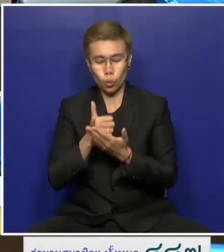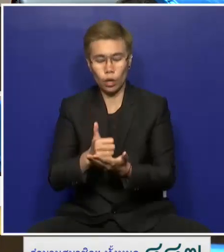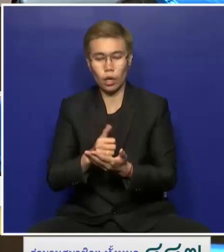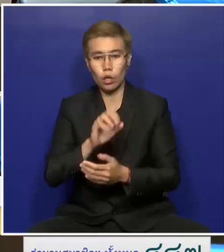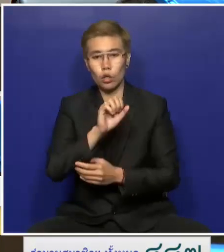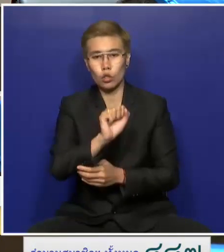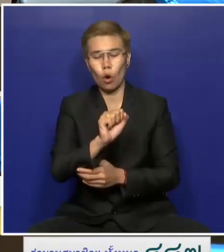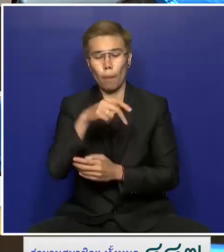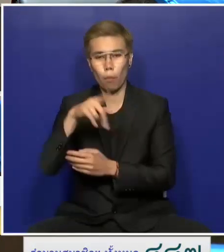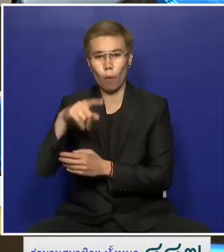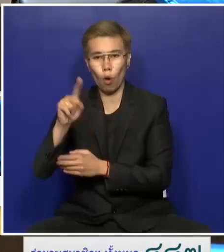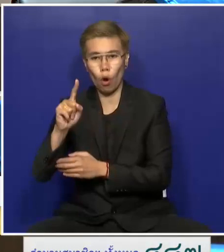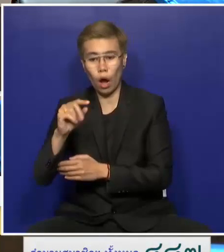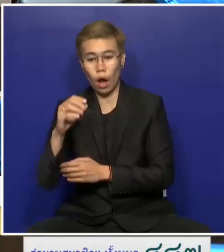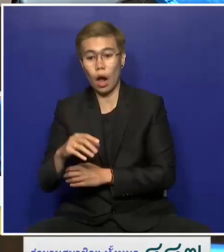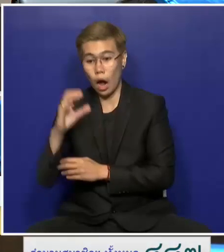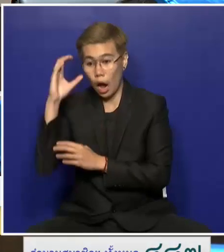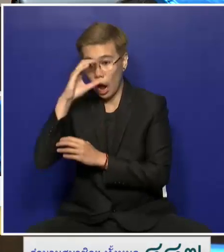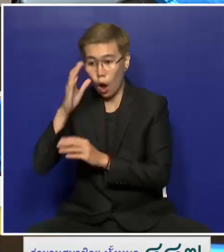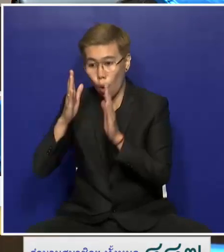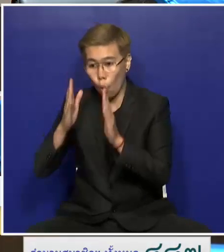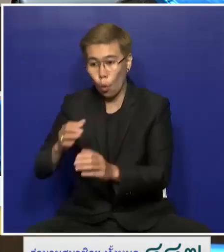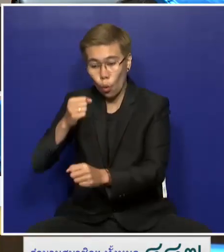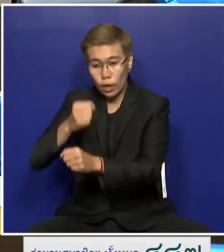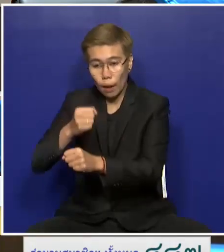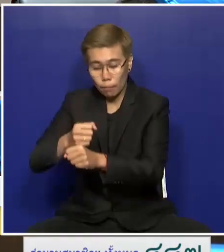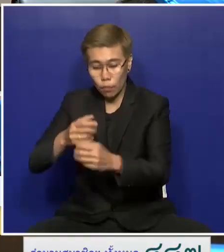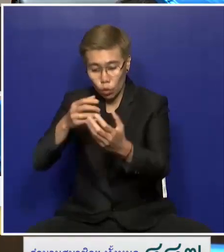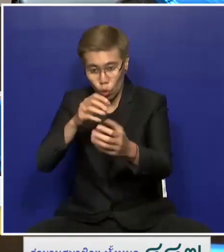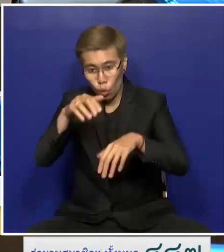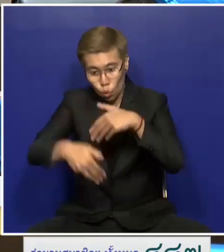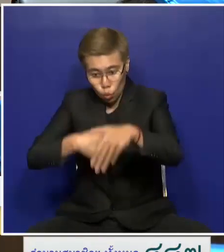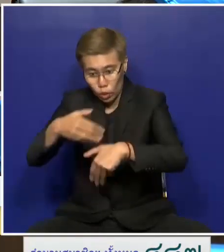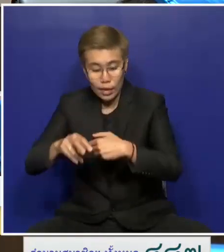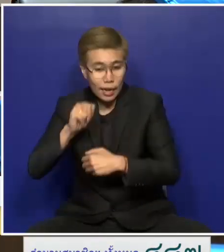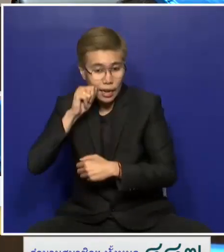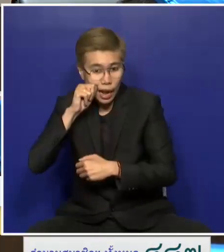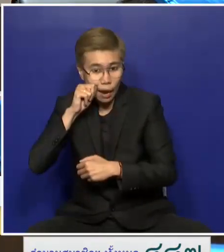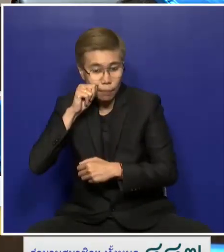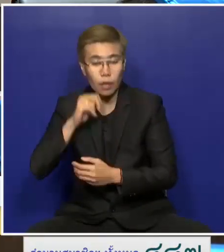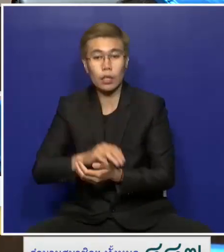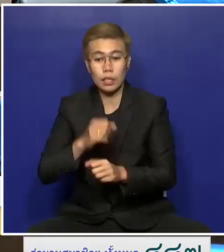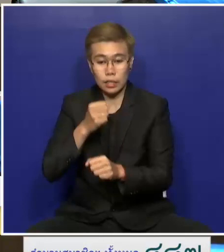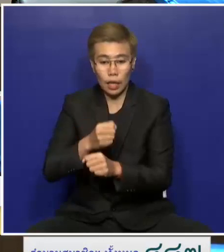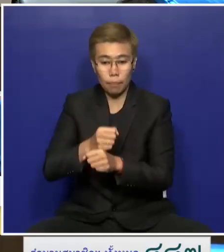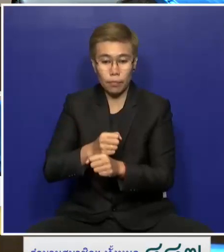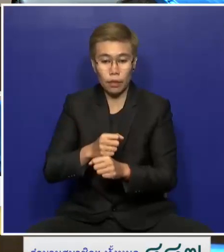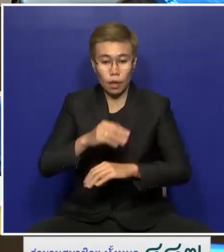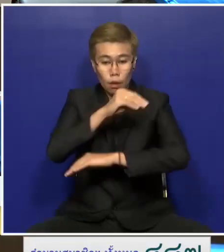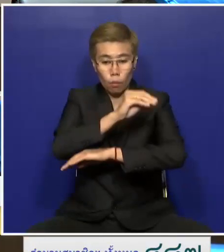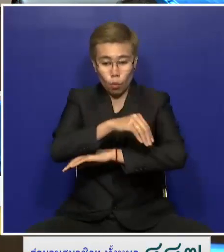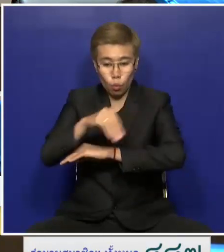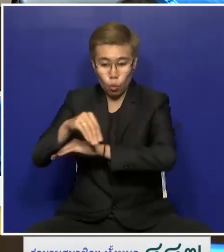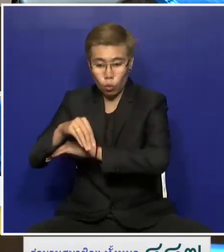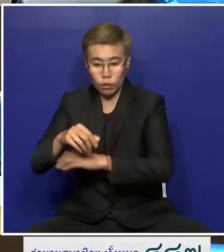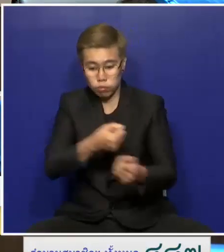มูลหาผู้ขุดเจาะตามที่ได้รับงบประมาณจากกรมทรัพยากรน้ำบาดาลเพื่อทำการเกษตรและวางระบบน้ำ